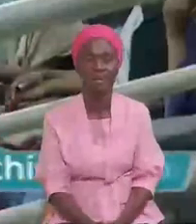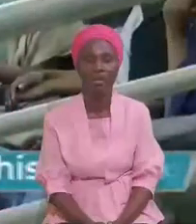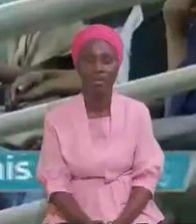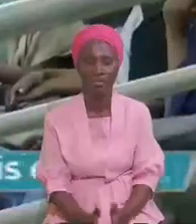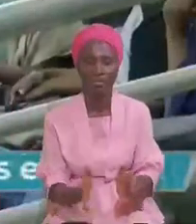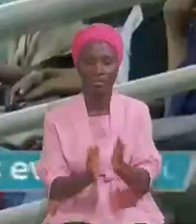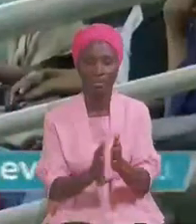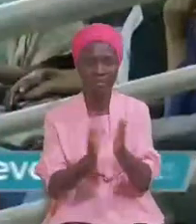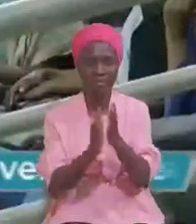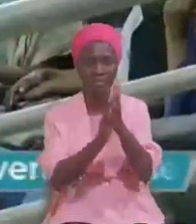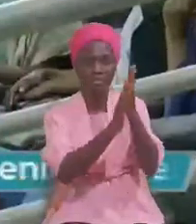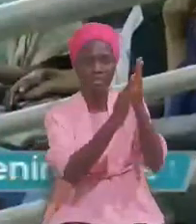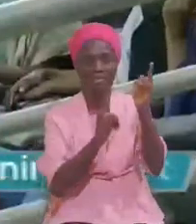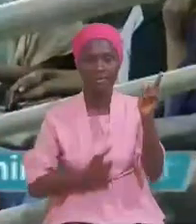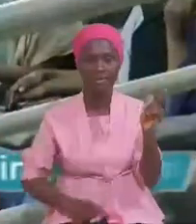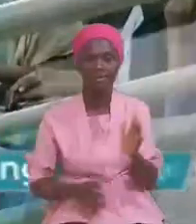Gloire à Dieu.